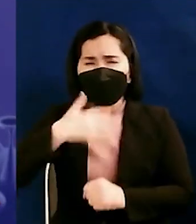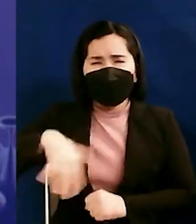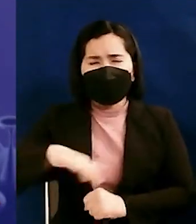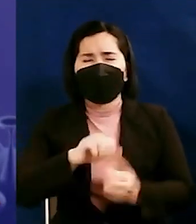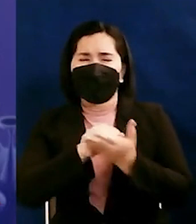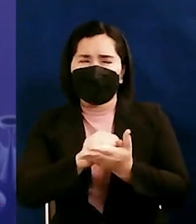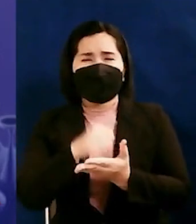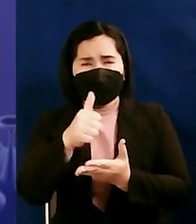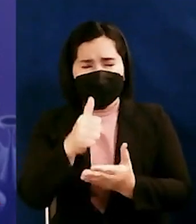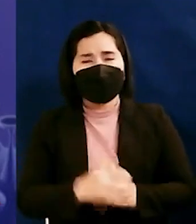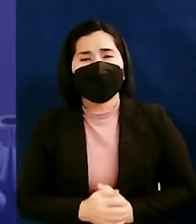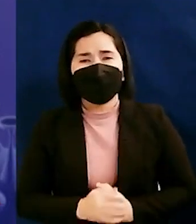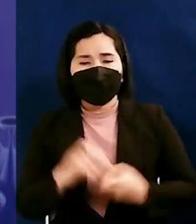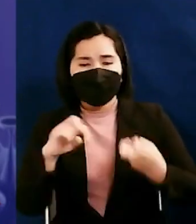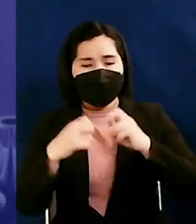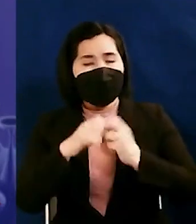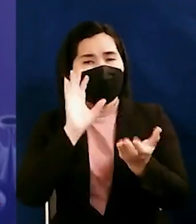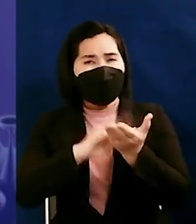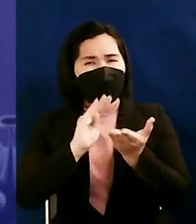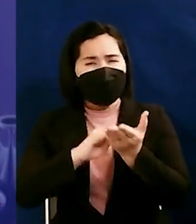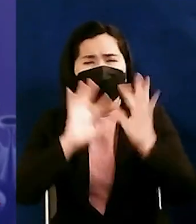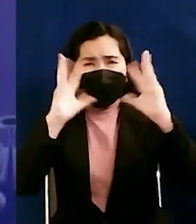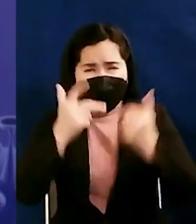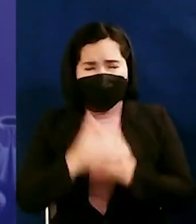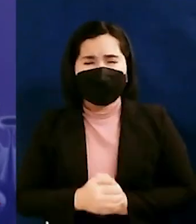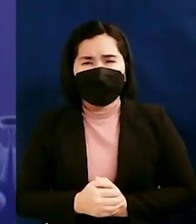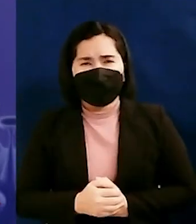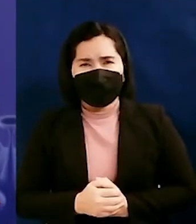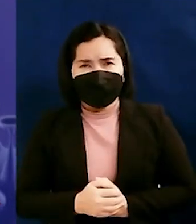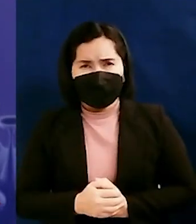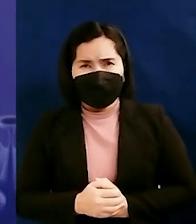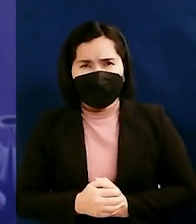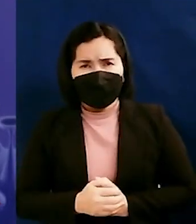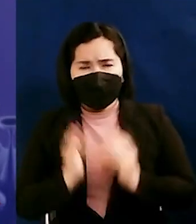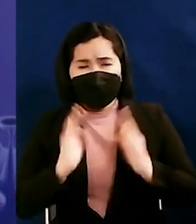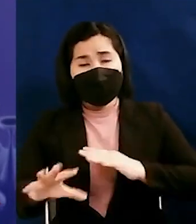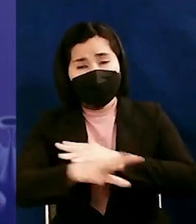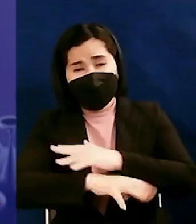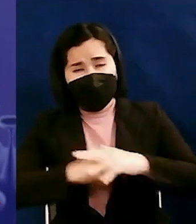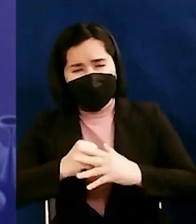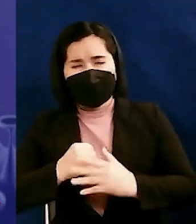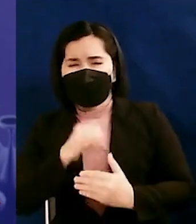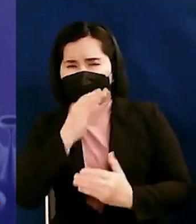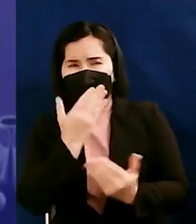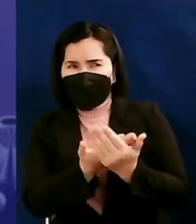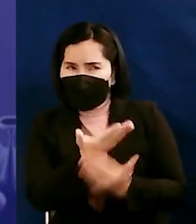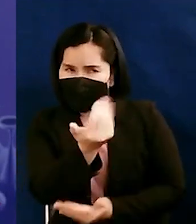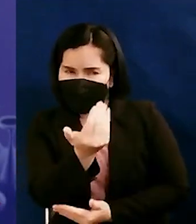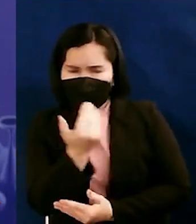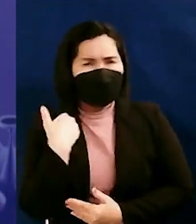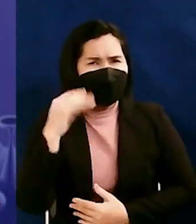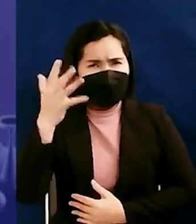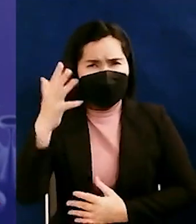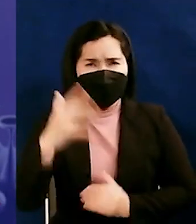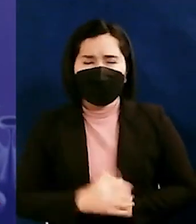ที่ข้อมูลรั่วไหลในครั้งนี้นะครับผู้กระทำการเนี่ยไม่ได้มีการเรียกร้องเงินหรือทรัพย์สินใดๆจากโรงพยาบ